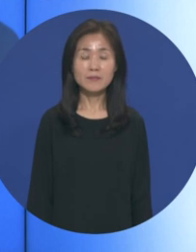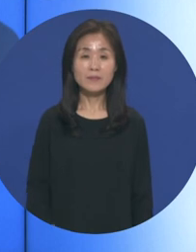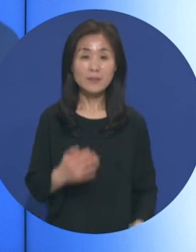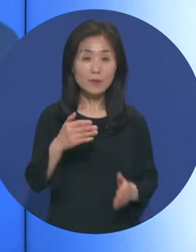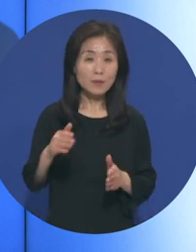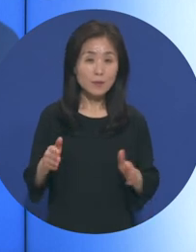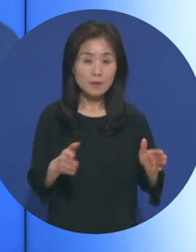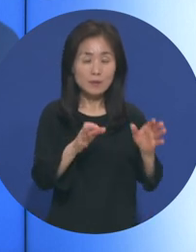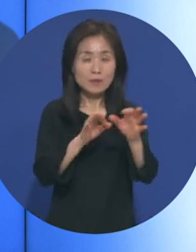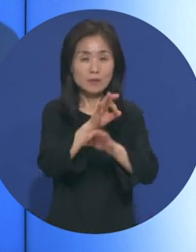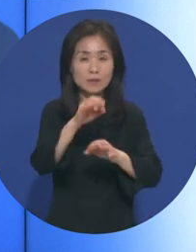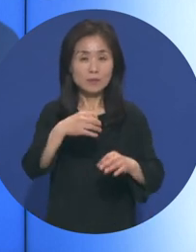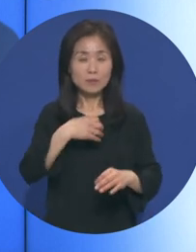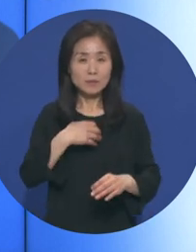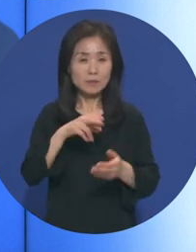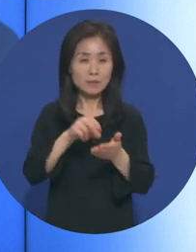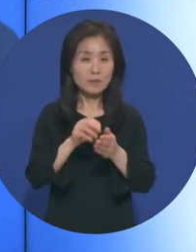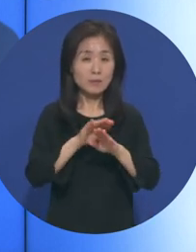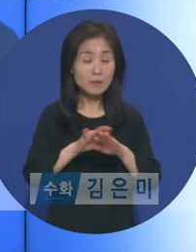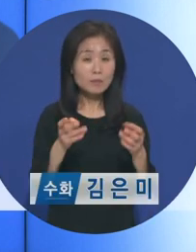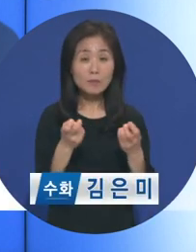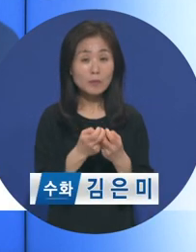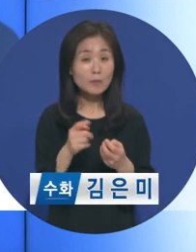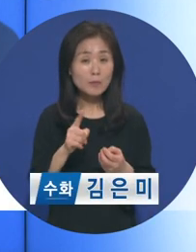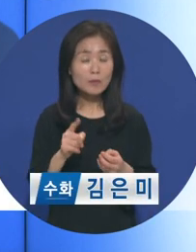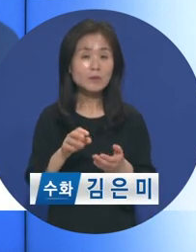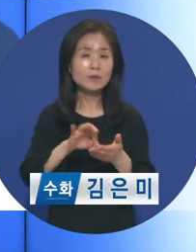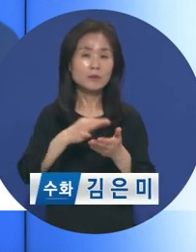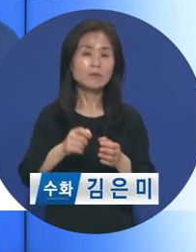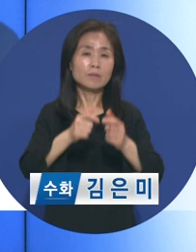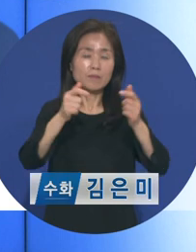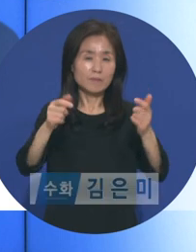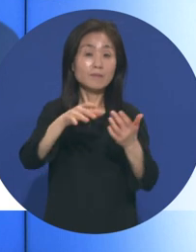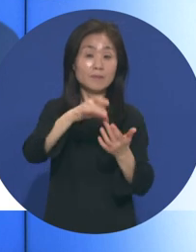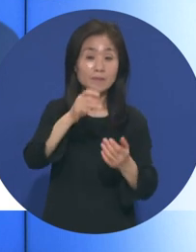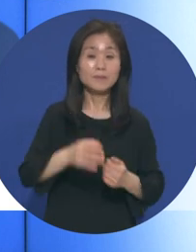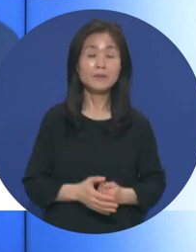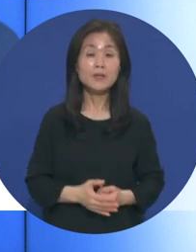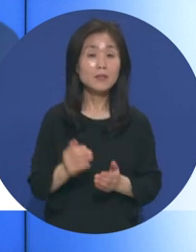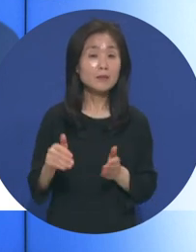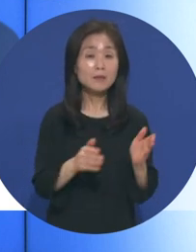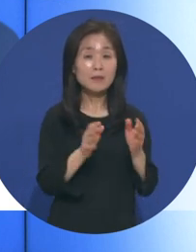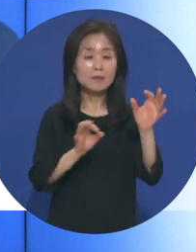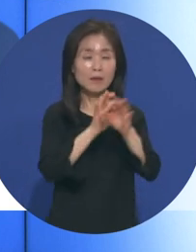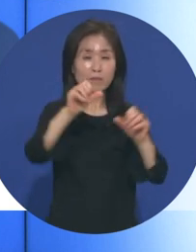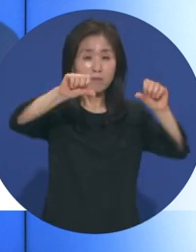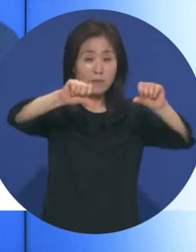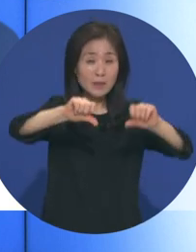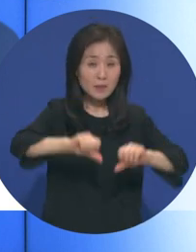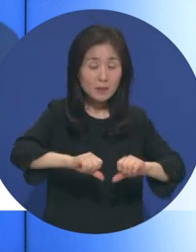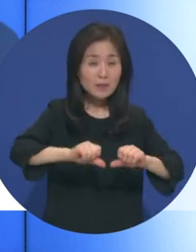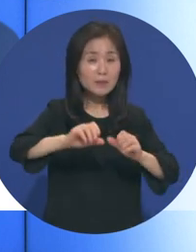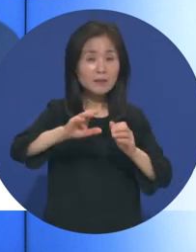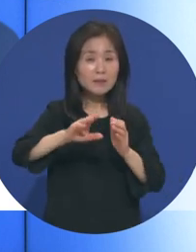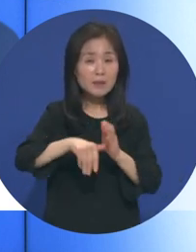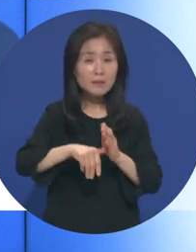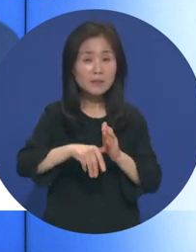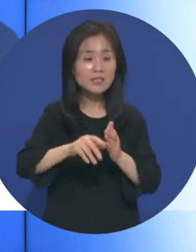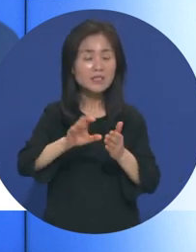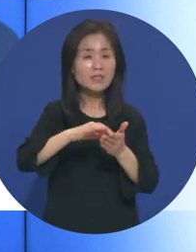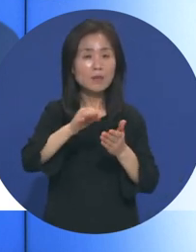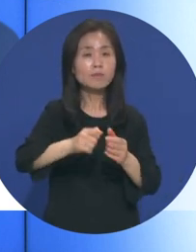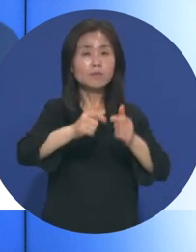경기도는 경제위기를 돌파하기 위한 방법으로 확장 재정을 택했습니다 경기 침체기에는 재정을 확대해 경기를